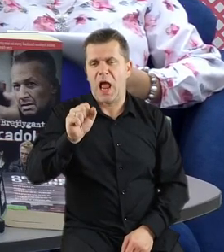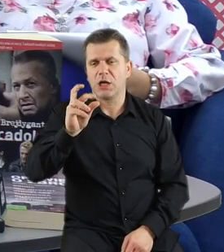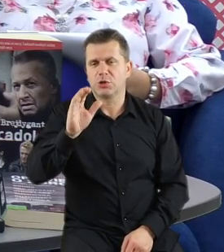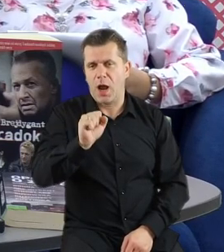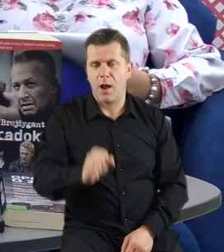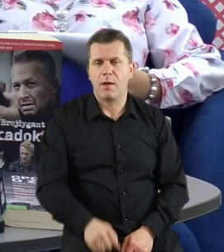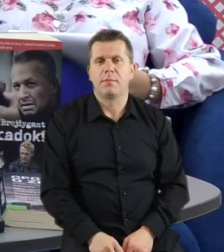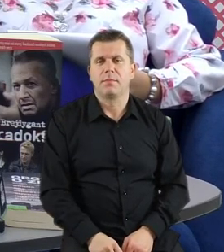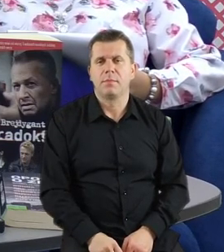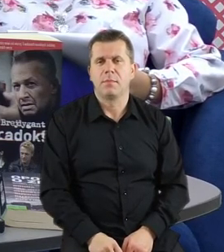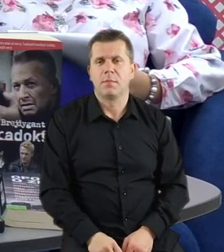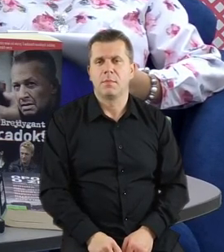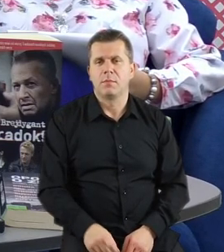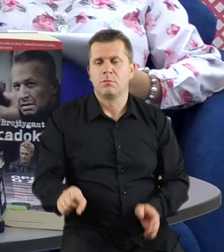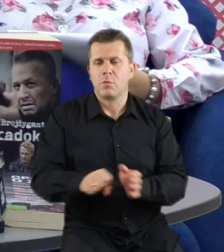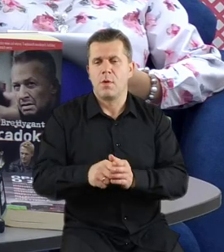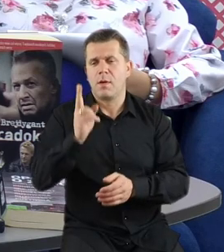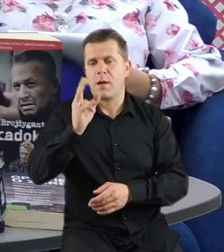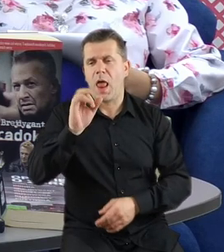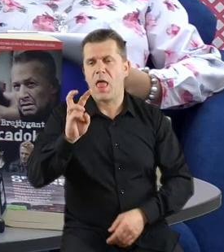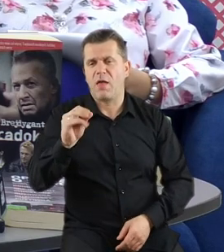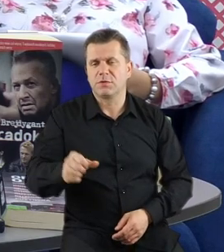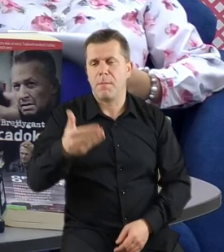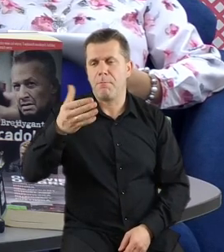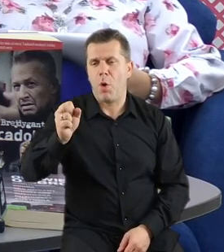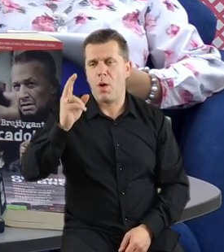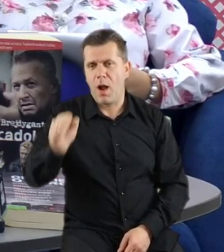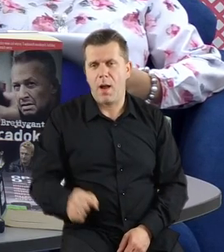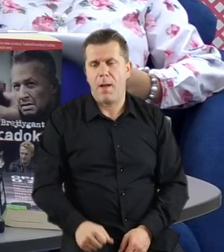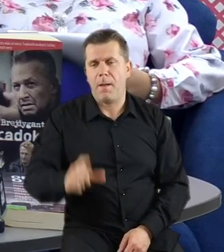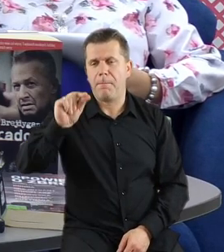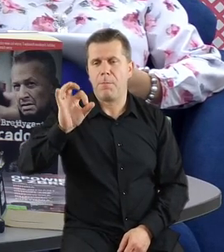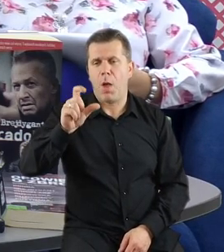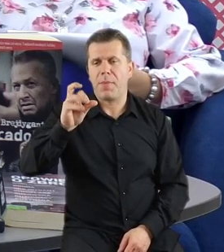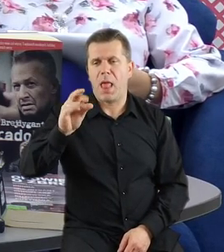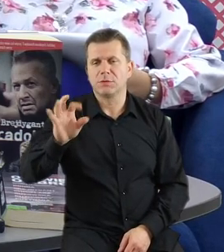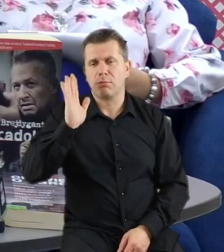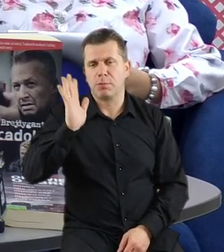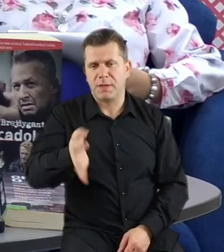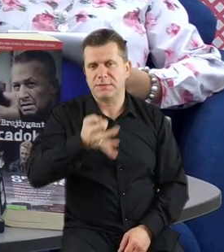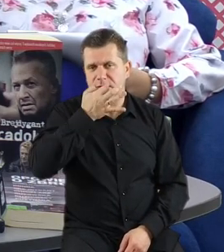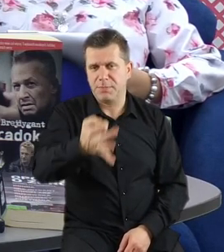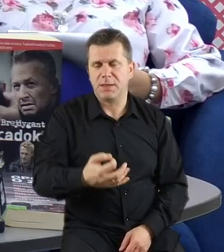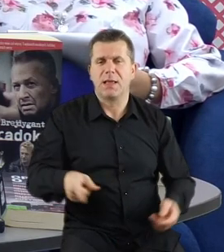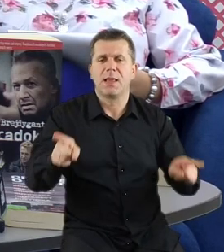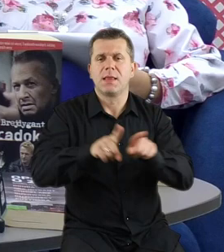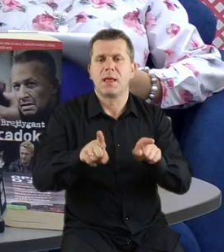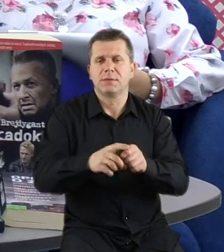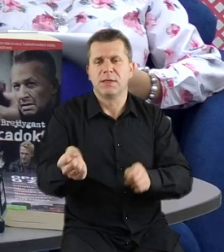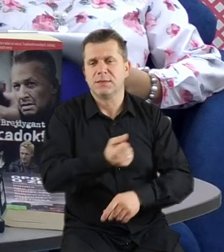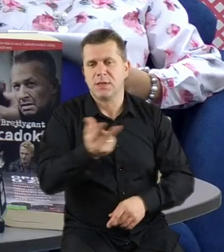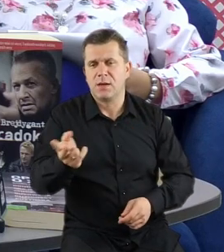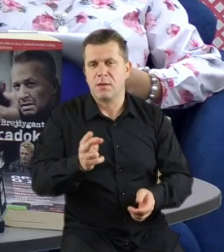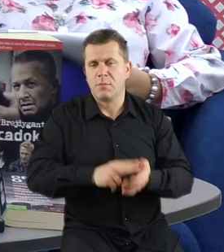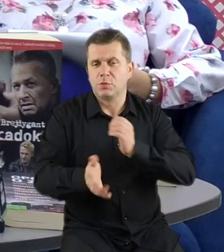Załucką Bondy. Podejścia do Krajewskiego i do Moka i do Popielskiego, o co później zapytam. Tak samo jak o serial